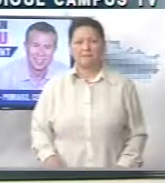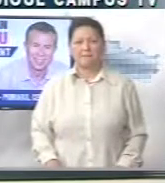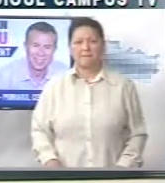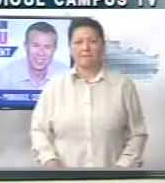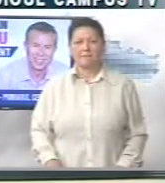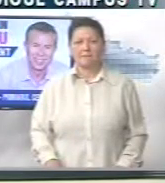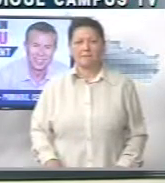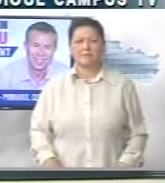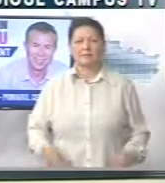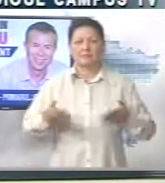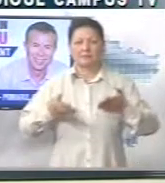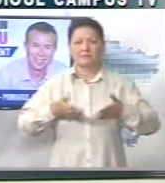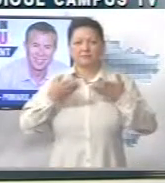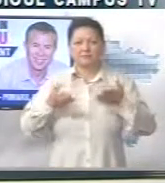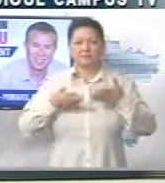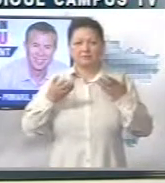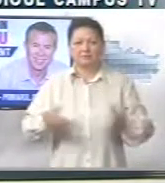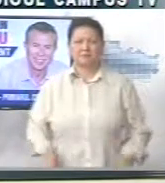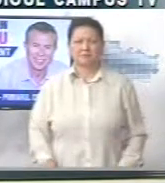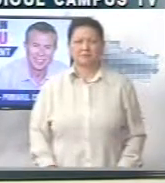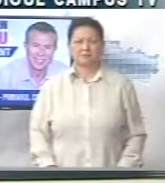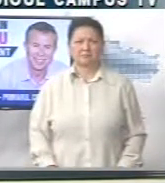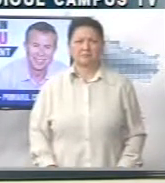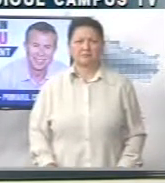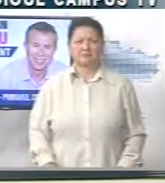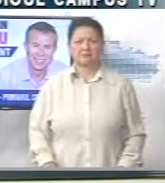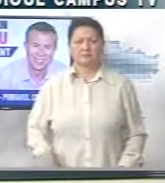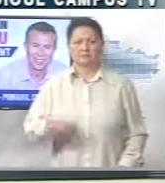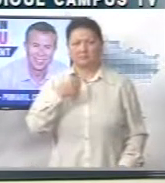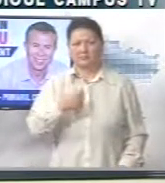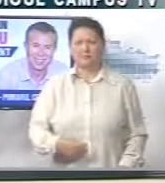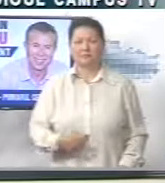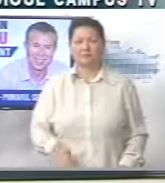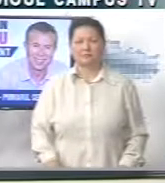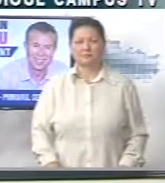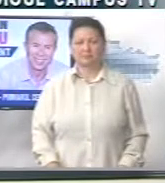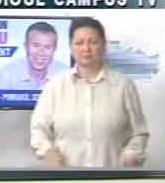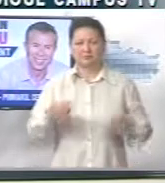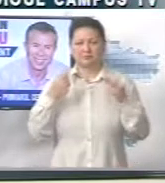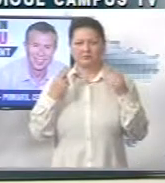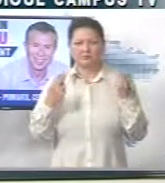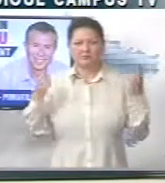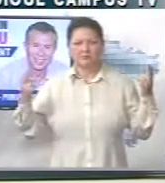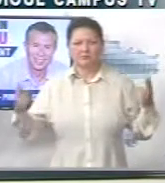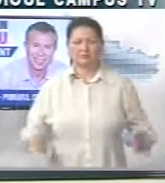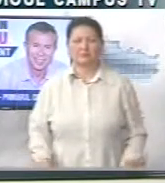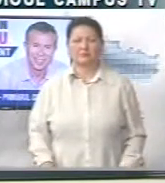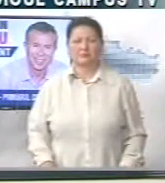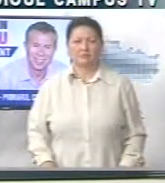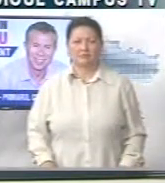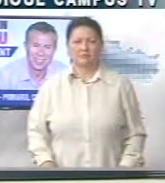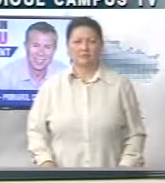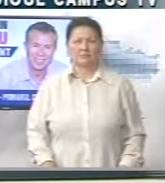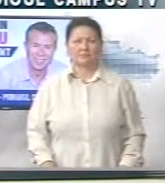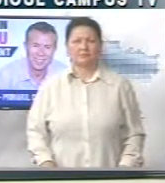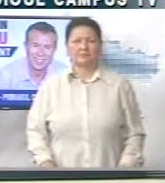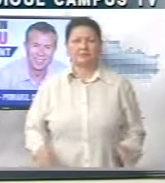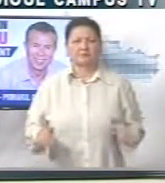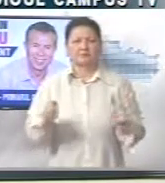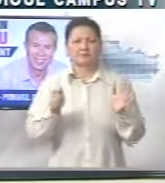mai vocali consilieri locali, pentru că cereați lămuriri de fiecare dată când era, eu știu, pe ordinea de